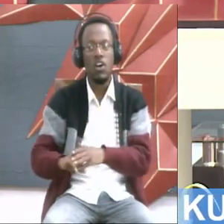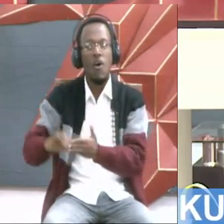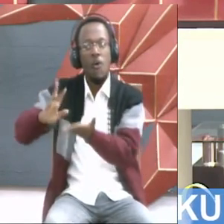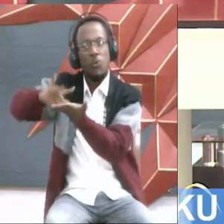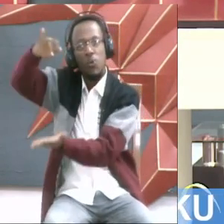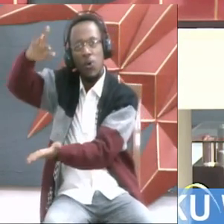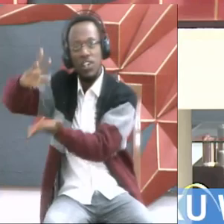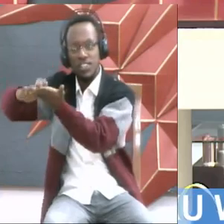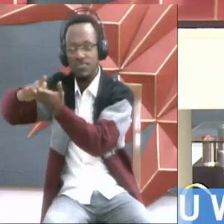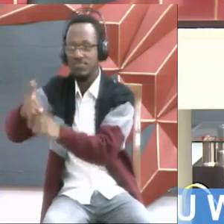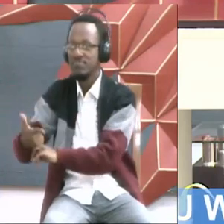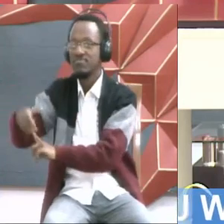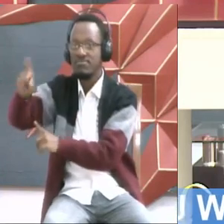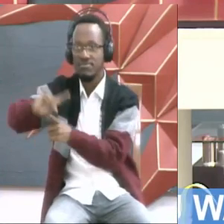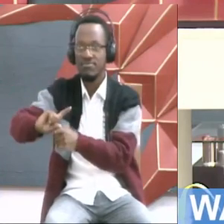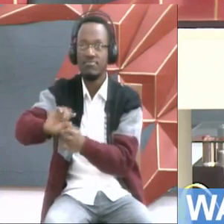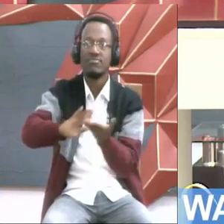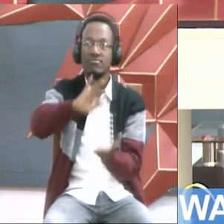mu bundi.